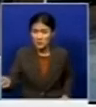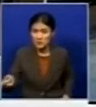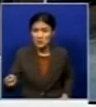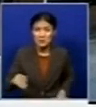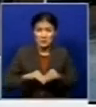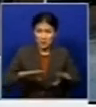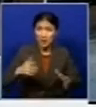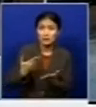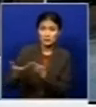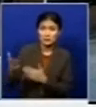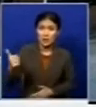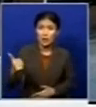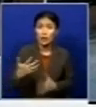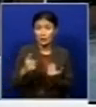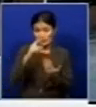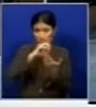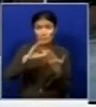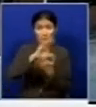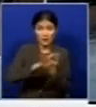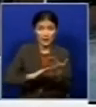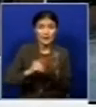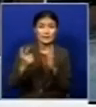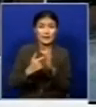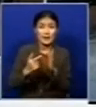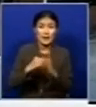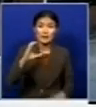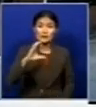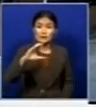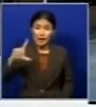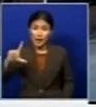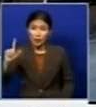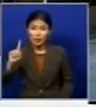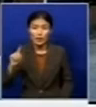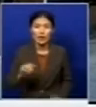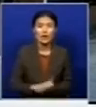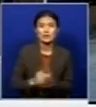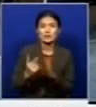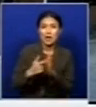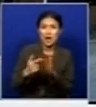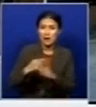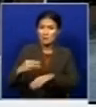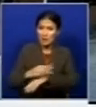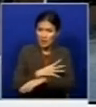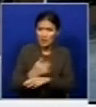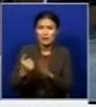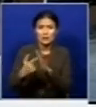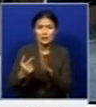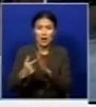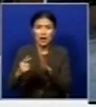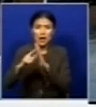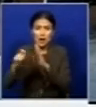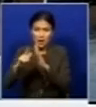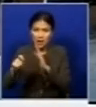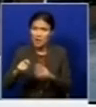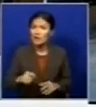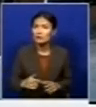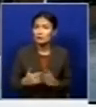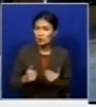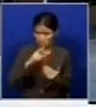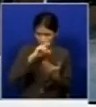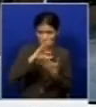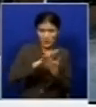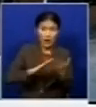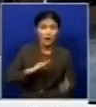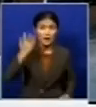HIV และยาต้านมะเร็งนะครับมีผู้ป่วยหลายแสนคนโดยเฉพาะผู้ป่วยจาก